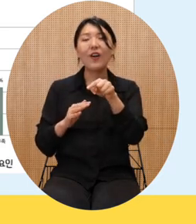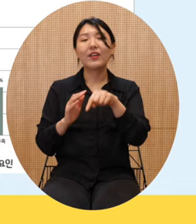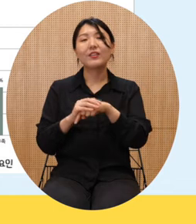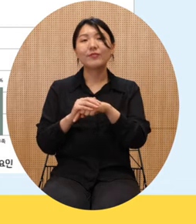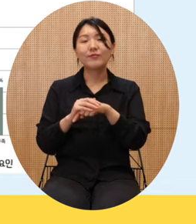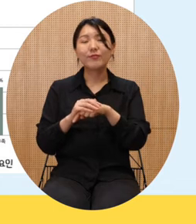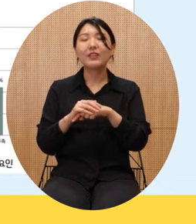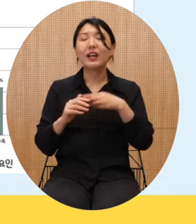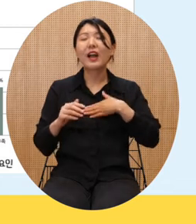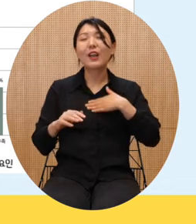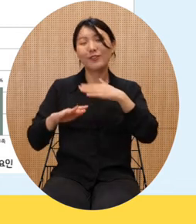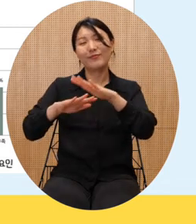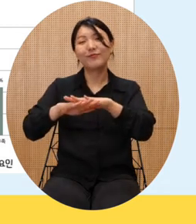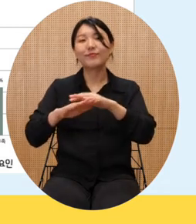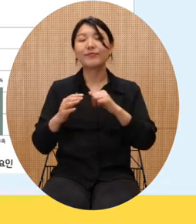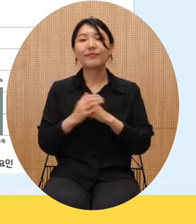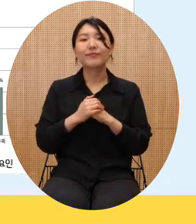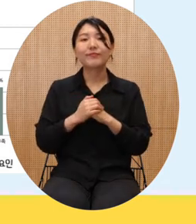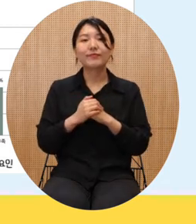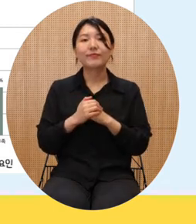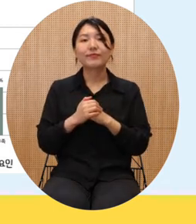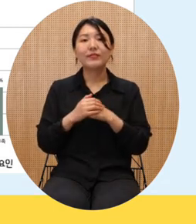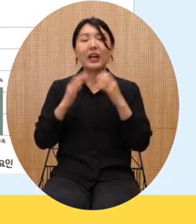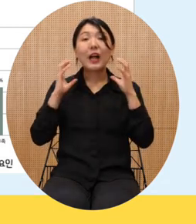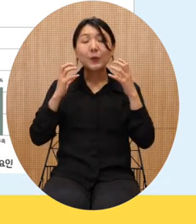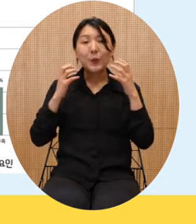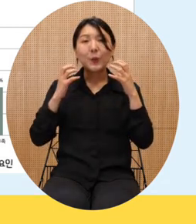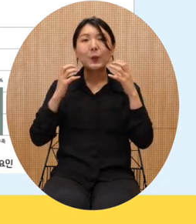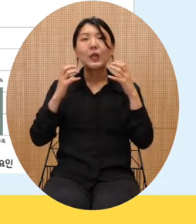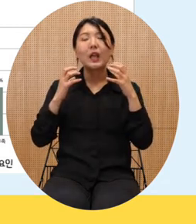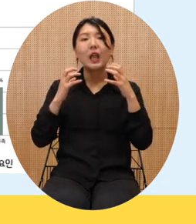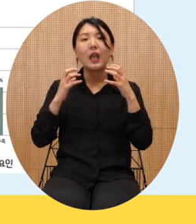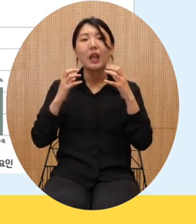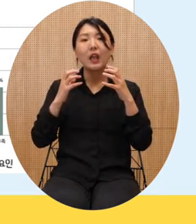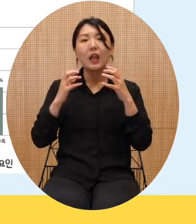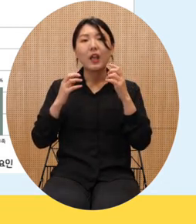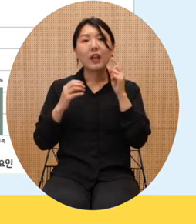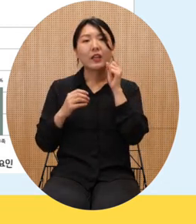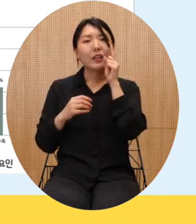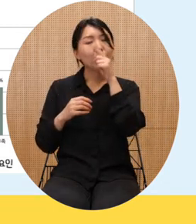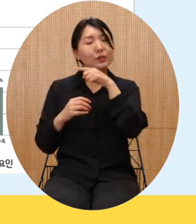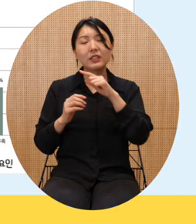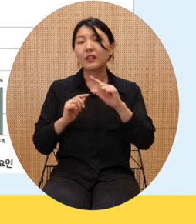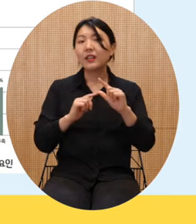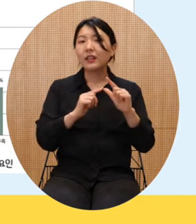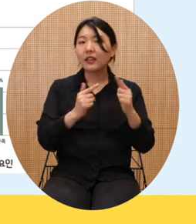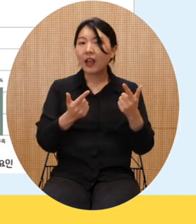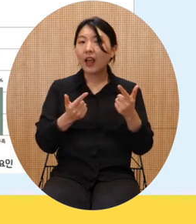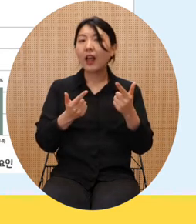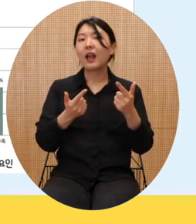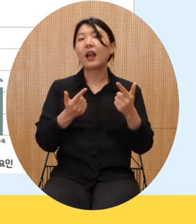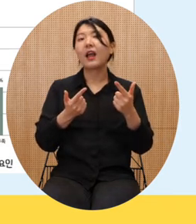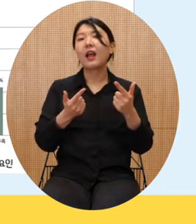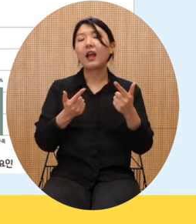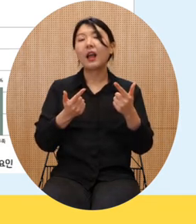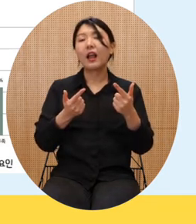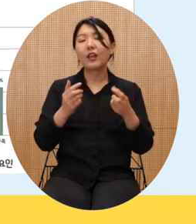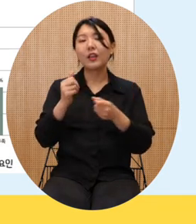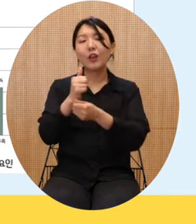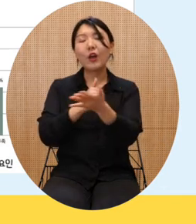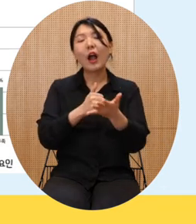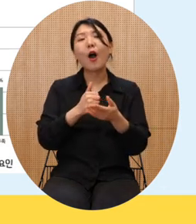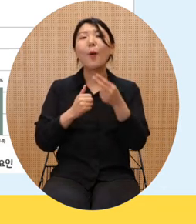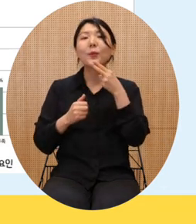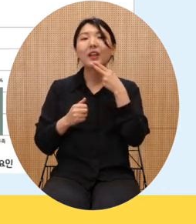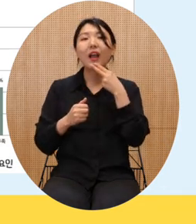가구도 있다라는 점을 좀 저희가 감안해서 정책을 해야 되는 것이고요. 그러니까 아동에게 부정적이지 않다,